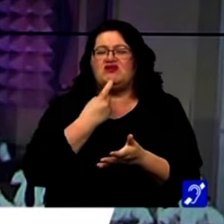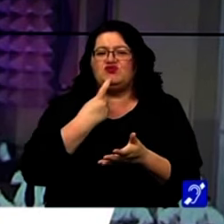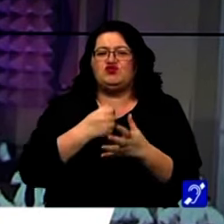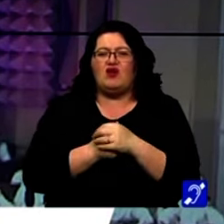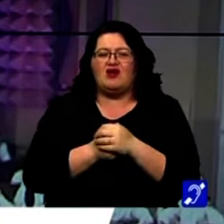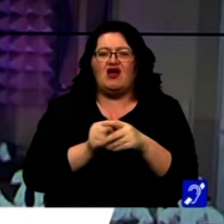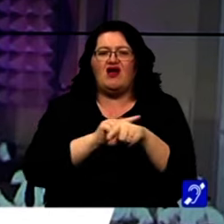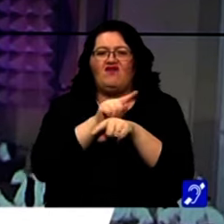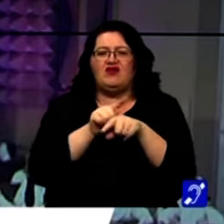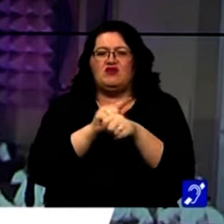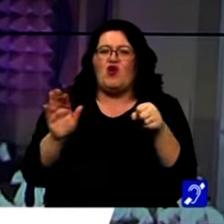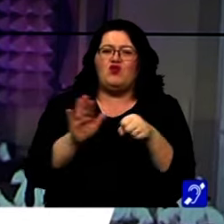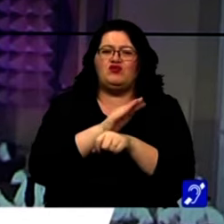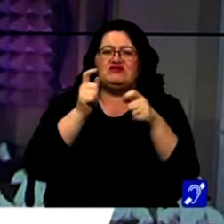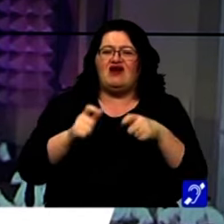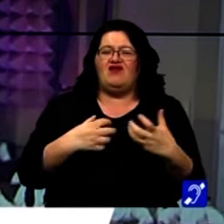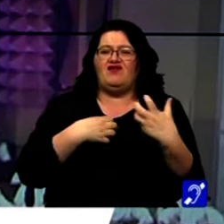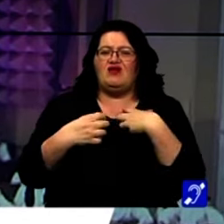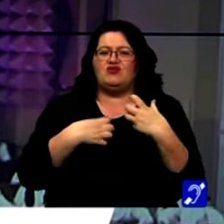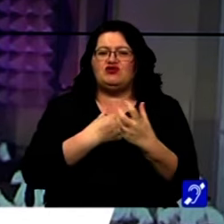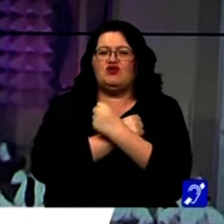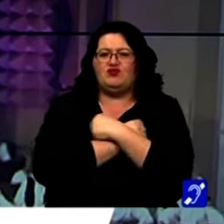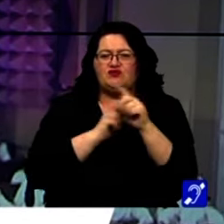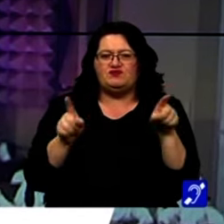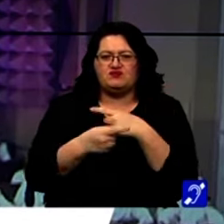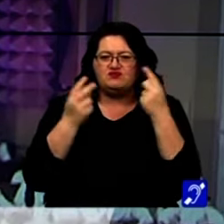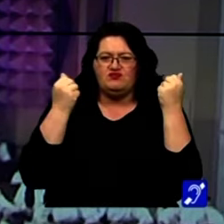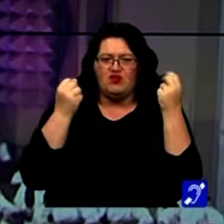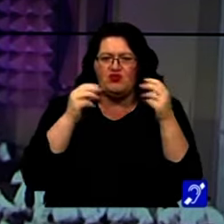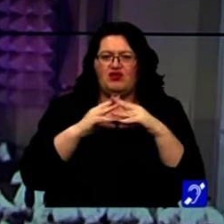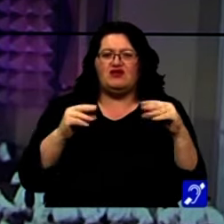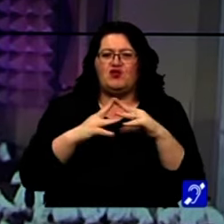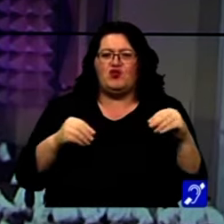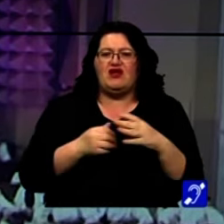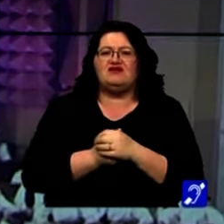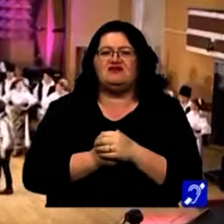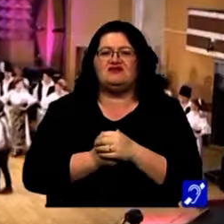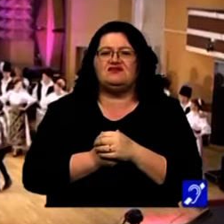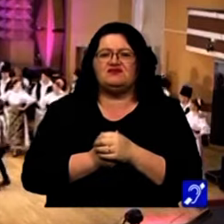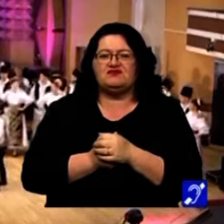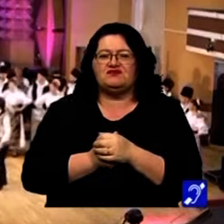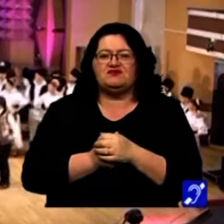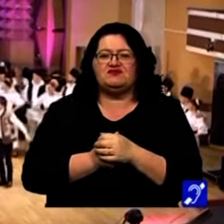Timișoara. Evenimentul a umplut sala Filarmonicii de iubitori de muzică populară românească.